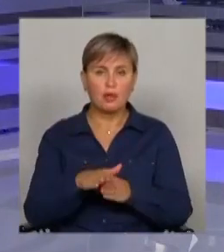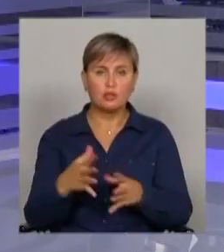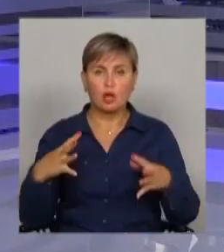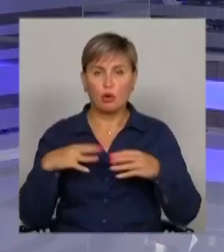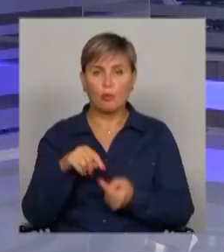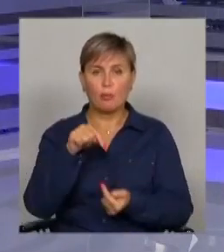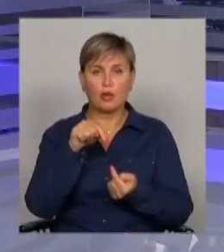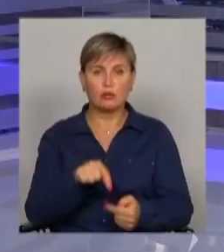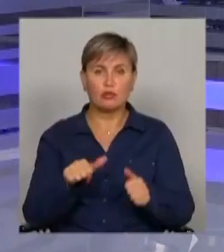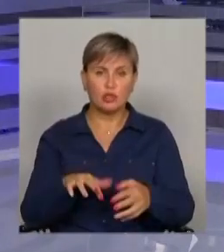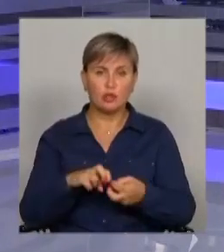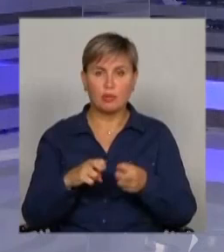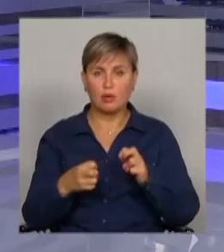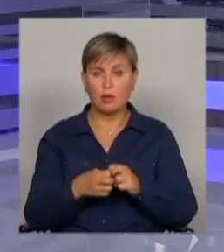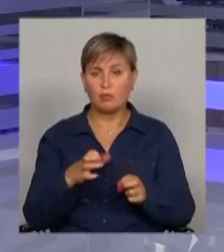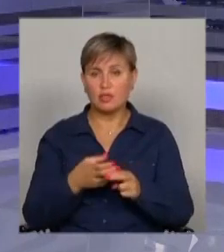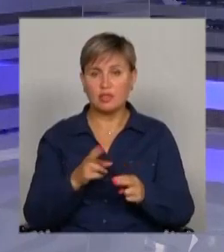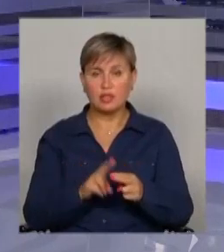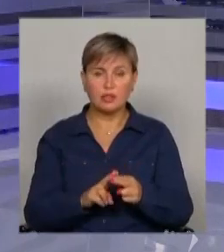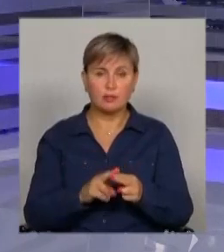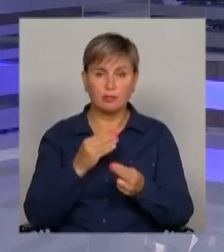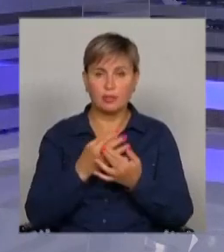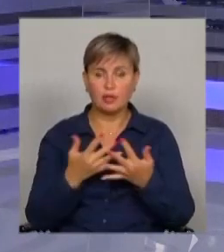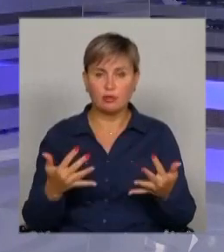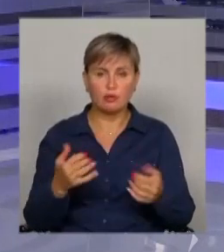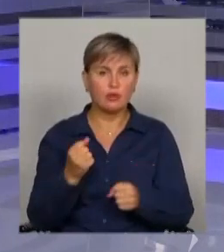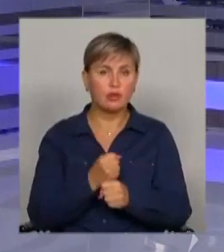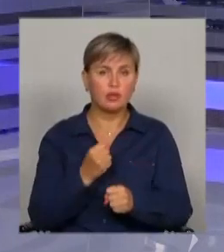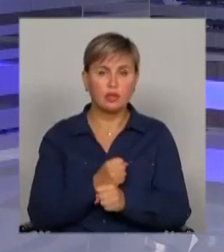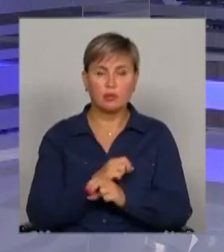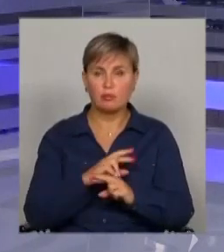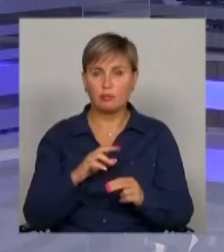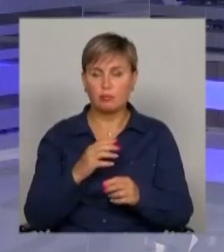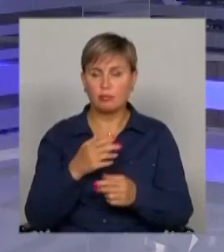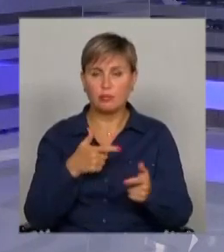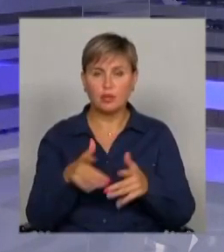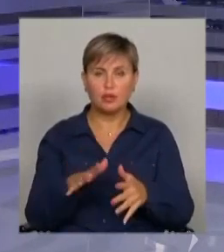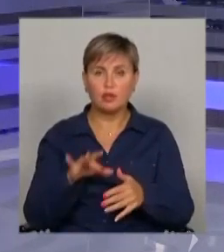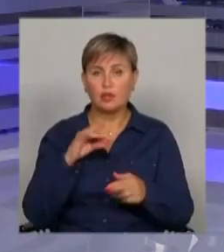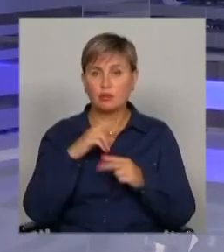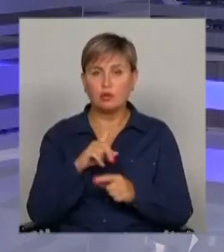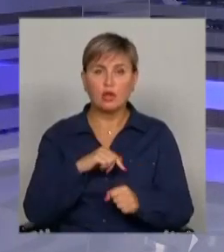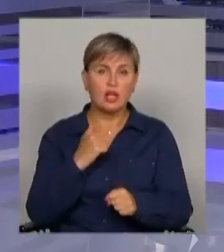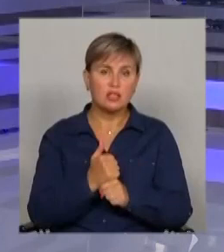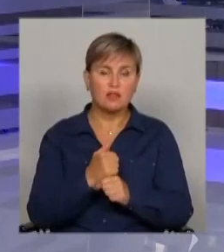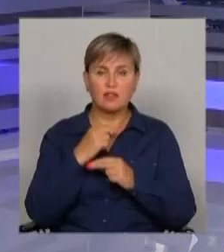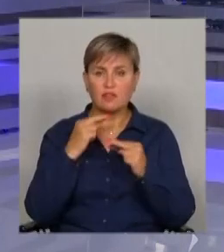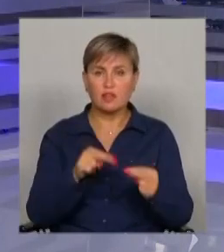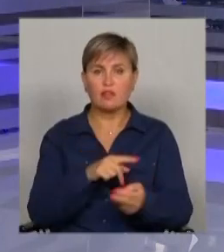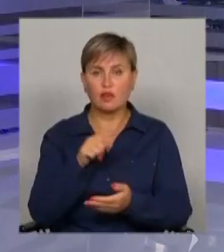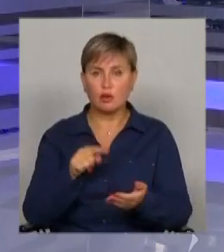комплексный подход в решении проблем с этим видом продовольствия не проработан. Неправильно уверен он и то, что основной акцент в